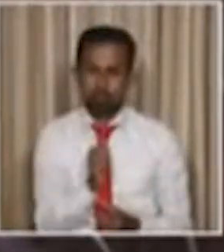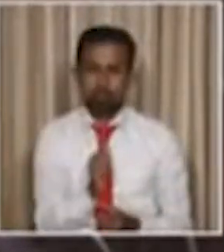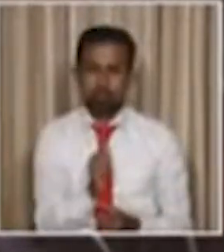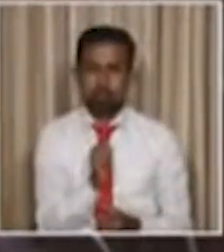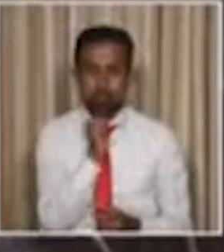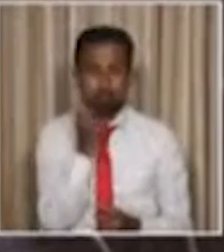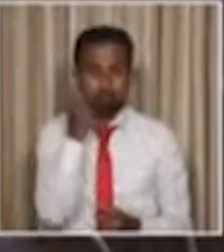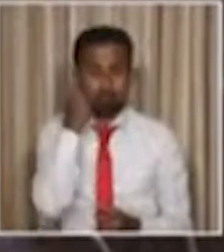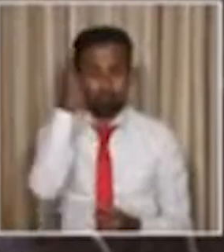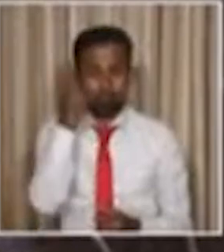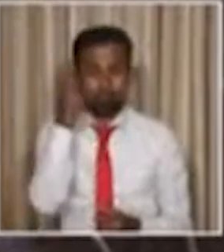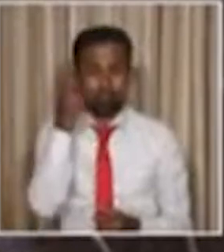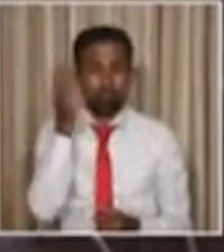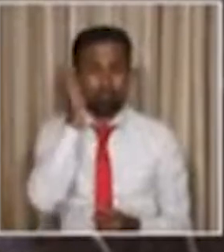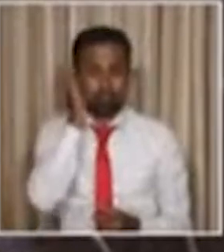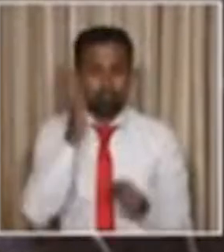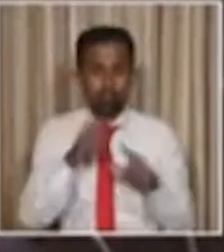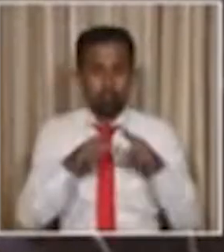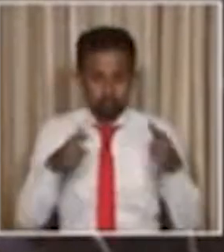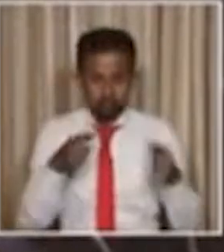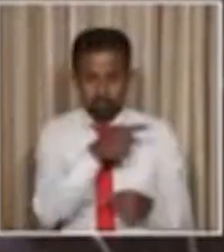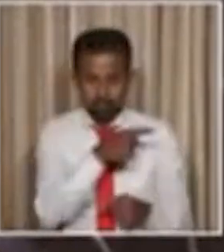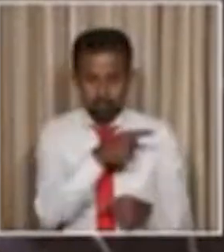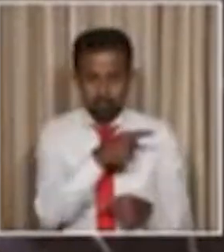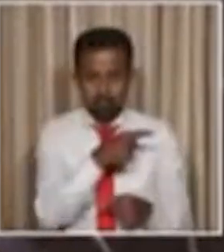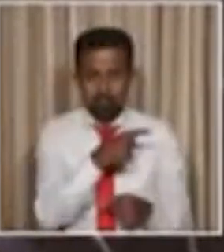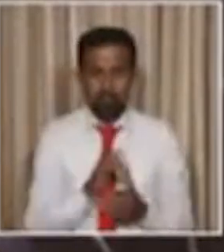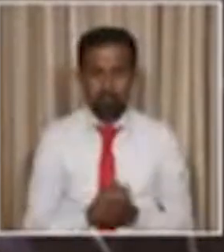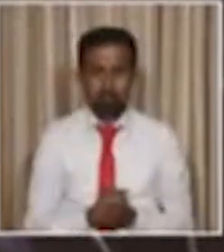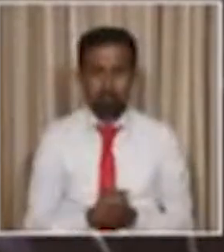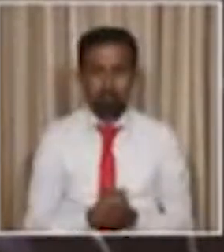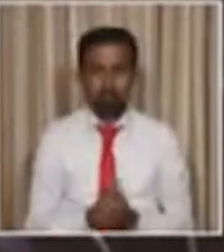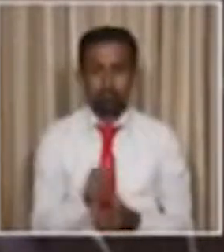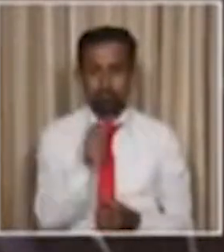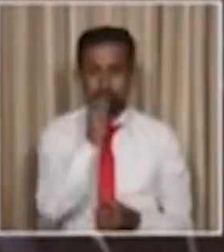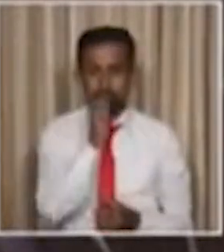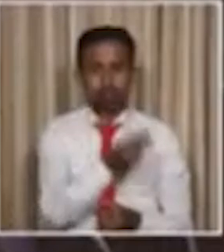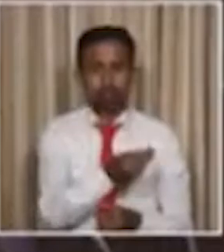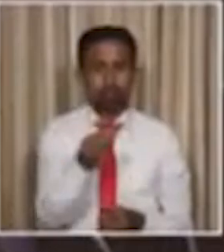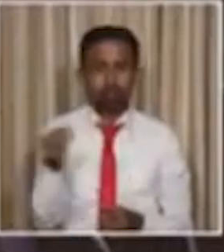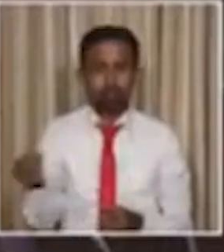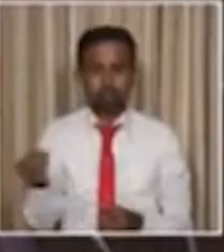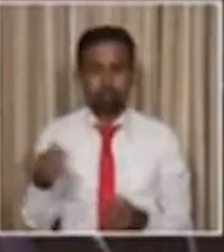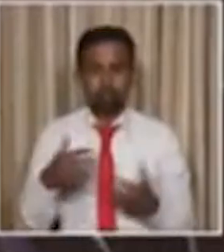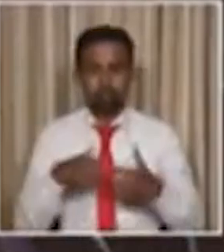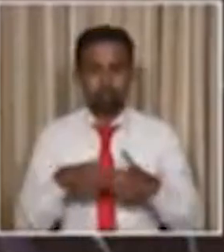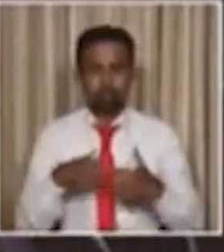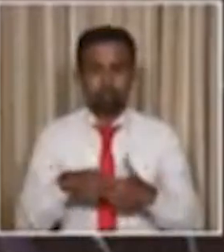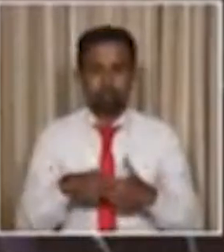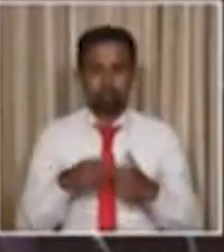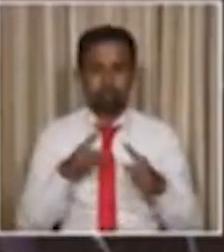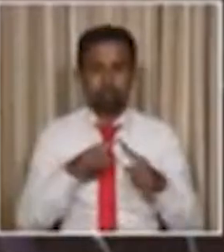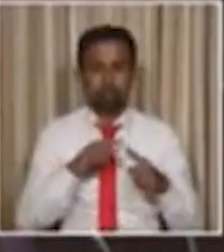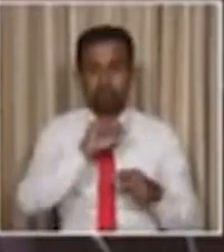දැනුම තියෙන්නේ ඉංග්‍රීසි භාෂාවෙන්ද අර වතුර බෙදා ගැනීම සම්බන්ධයෙන් ගැටලුවකට